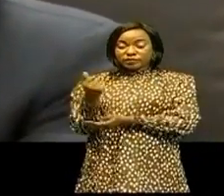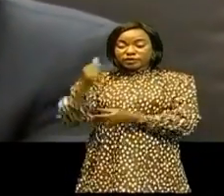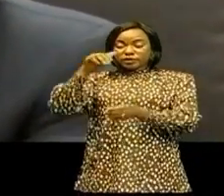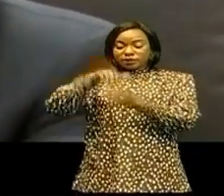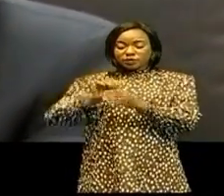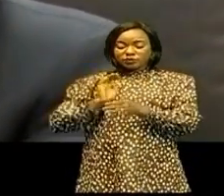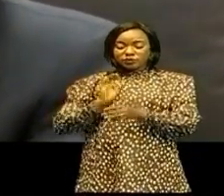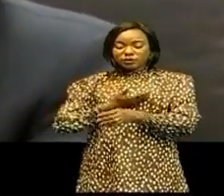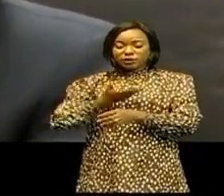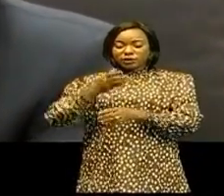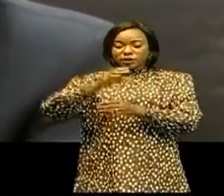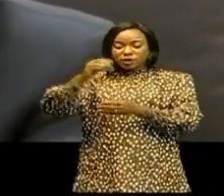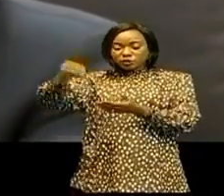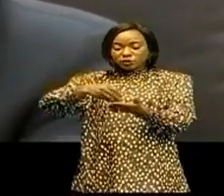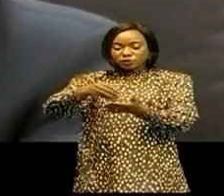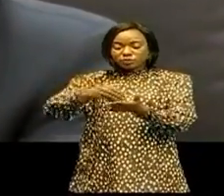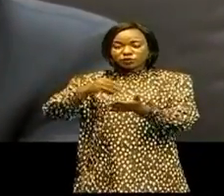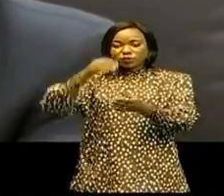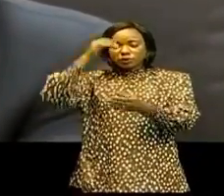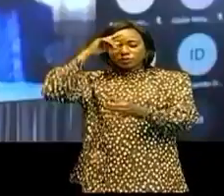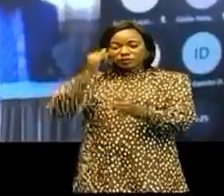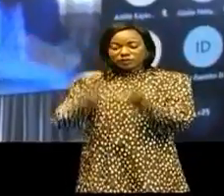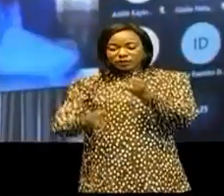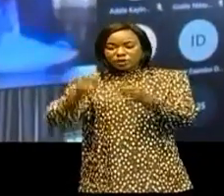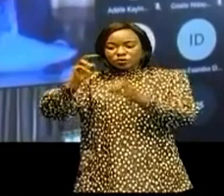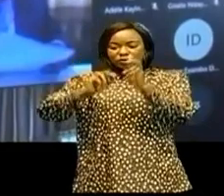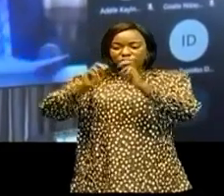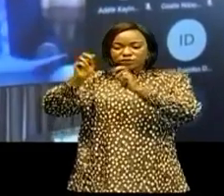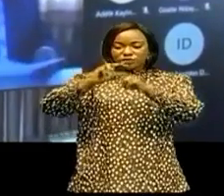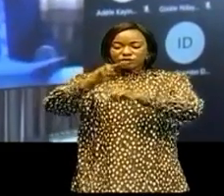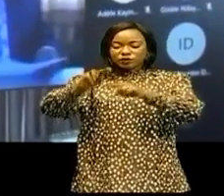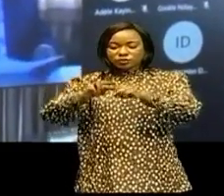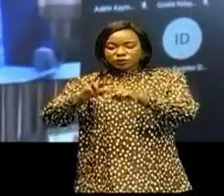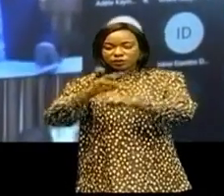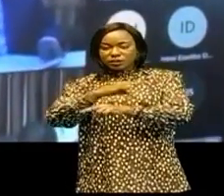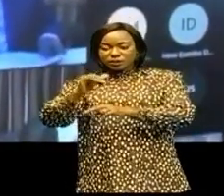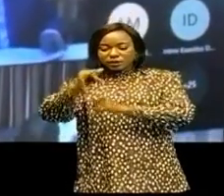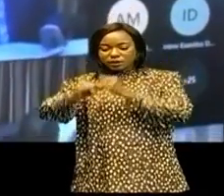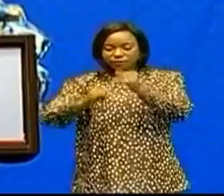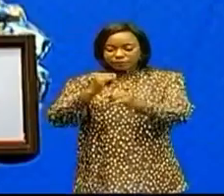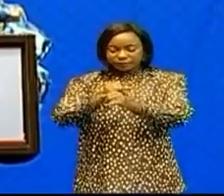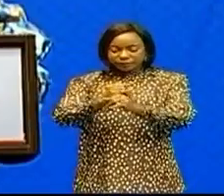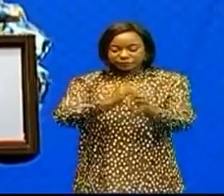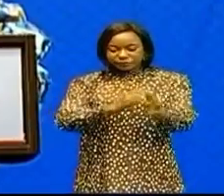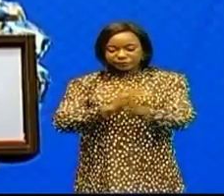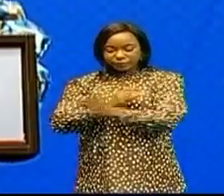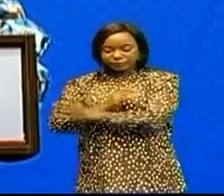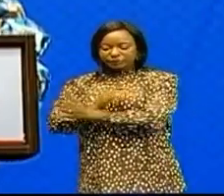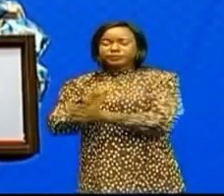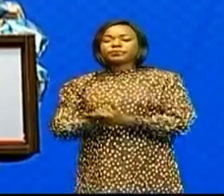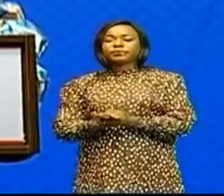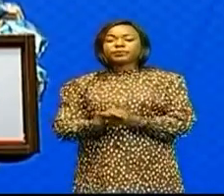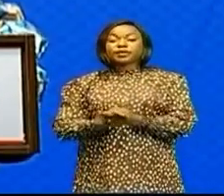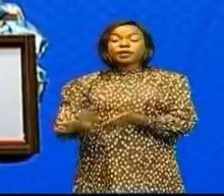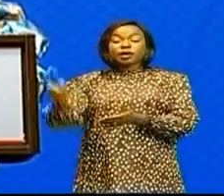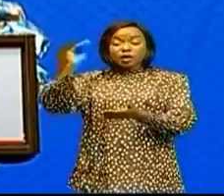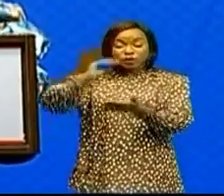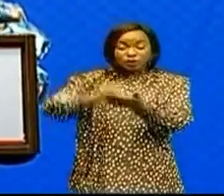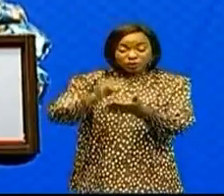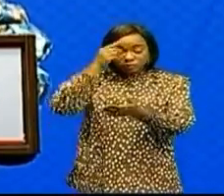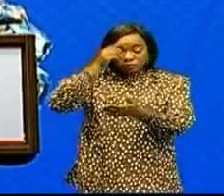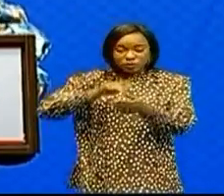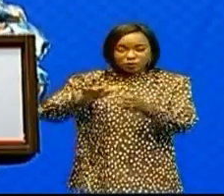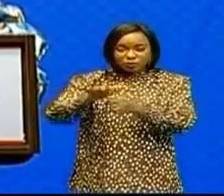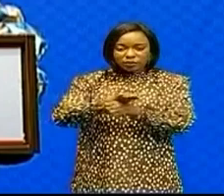de notre contribution déterminée au niveau national CDN. En complément